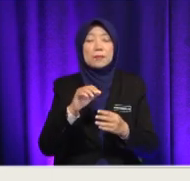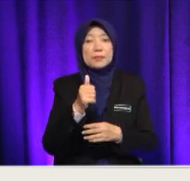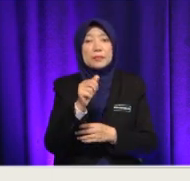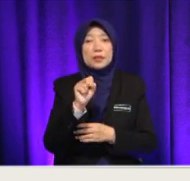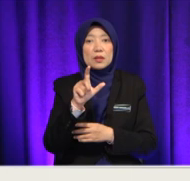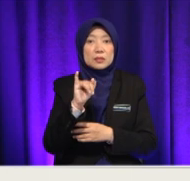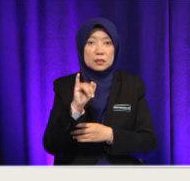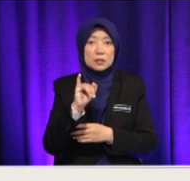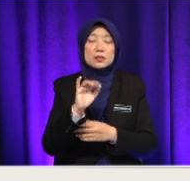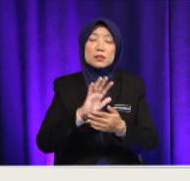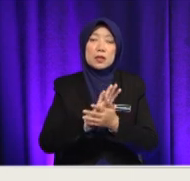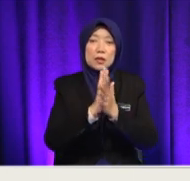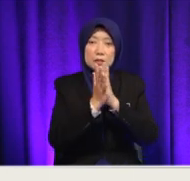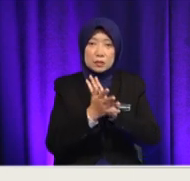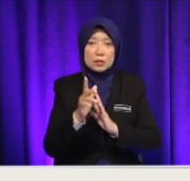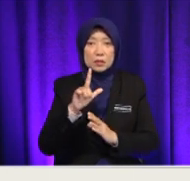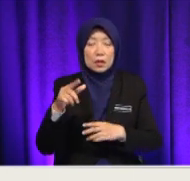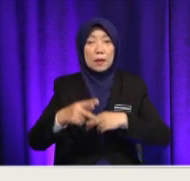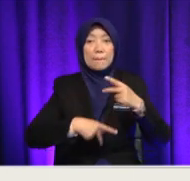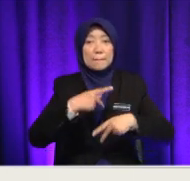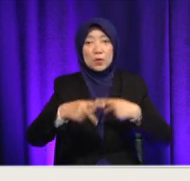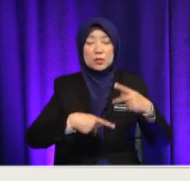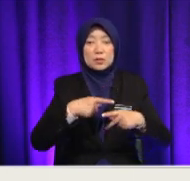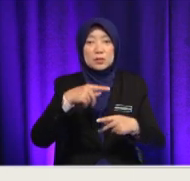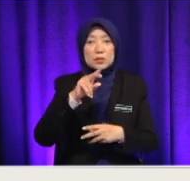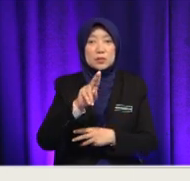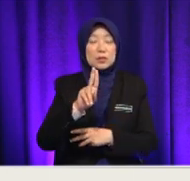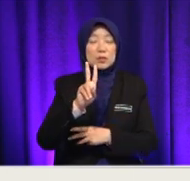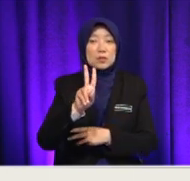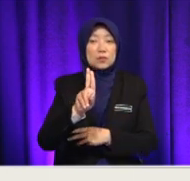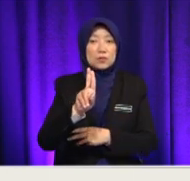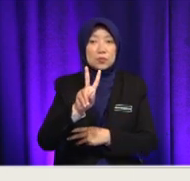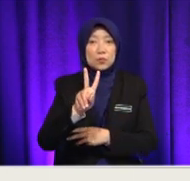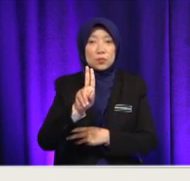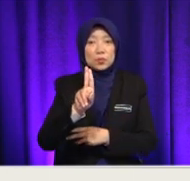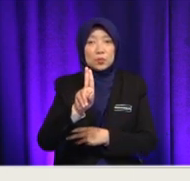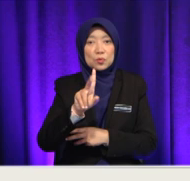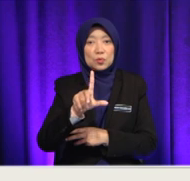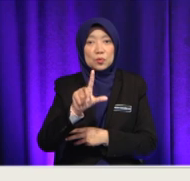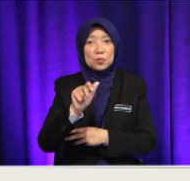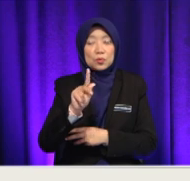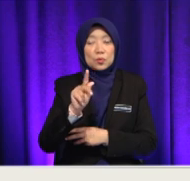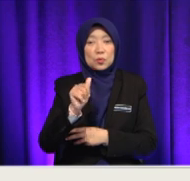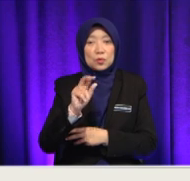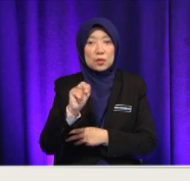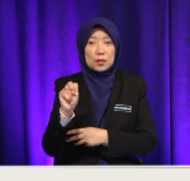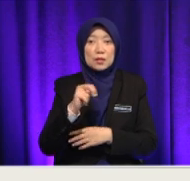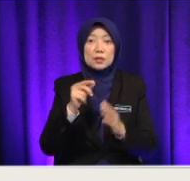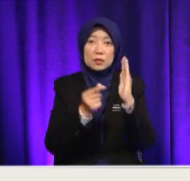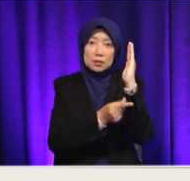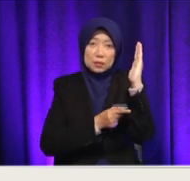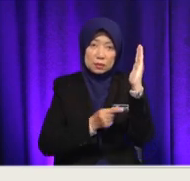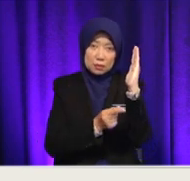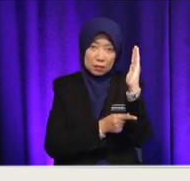tervulkan. Proses ini adalah pemvulkanan getah. Tapi hasilnya kita adalah getah